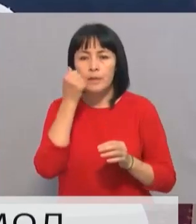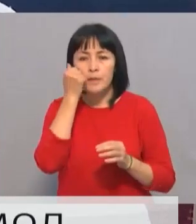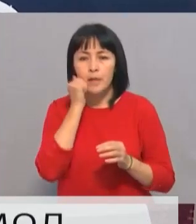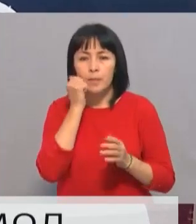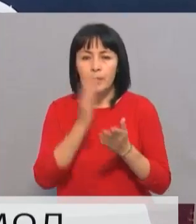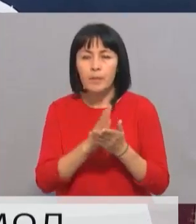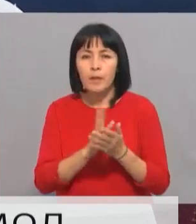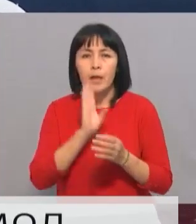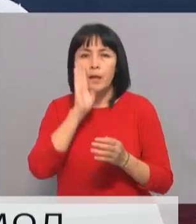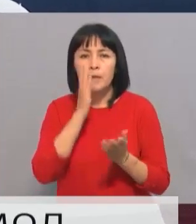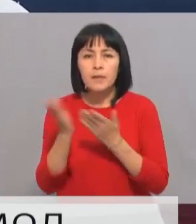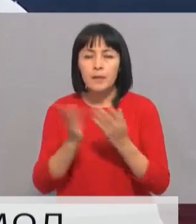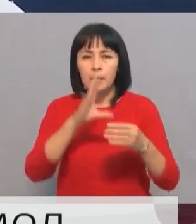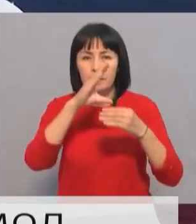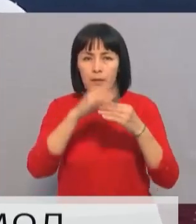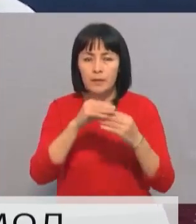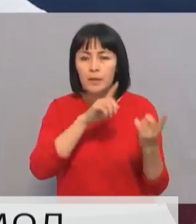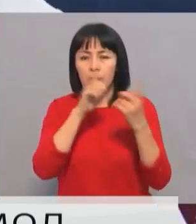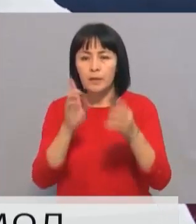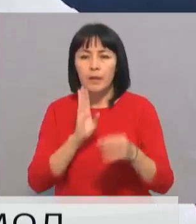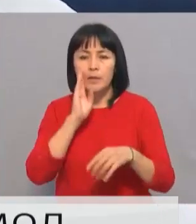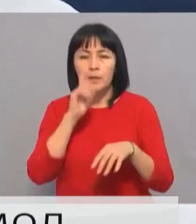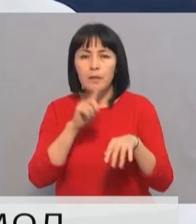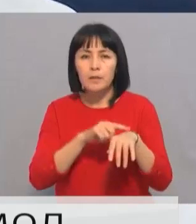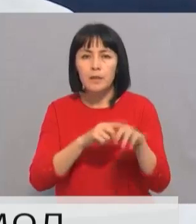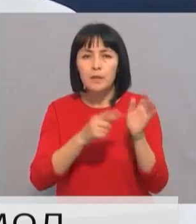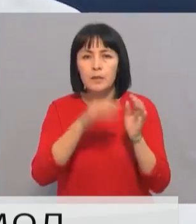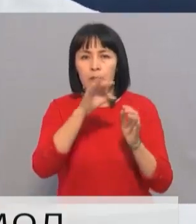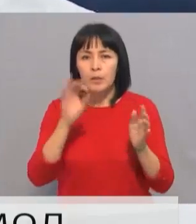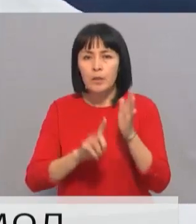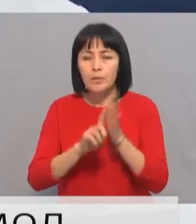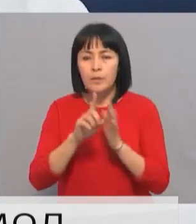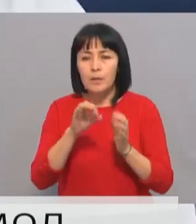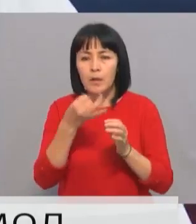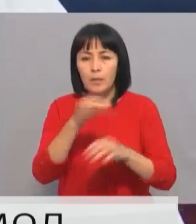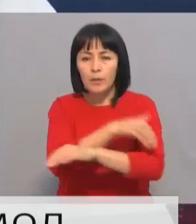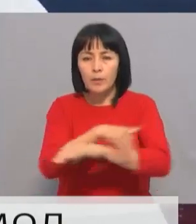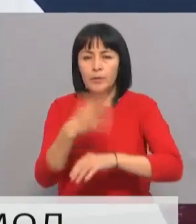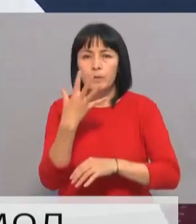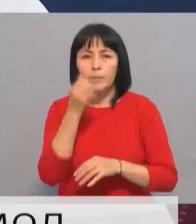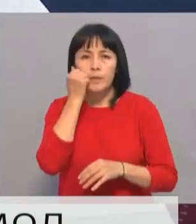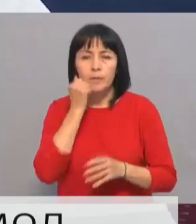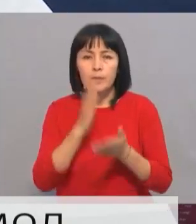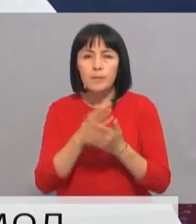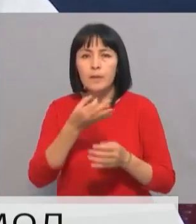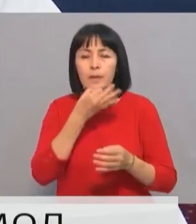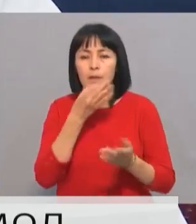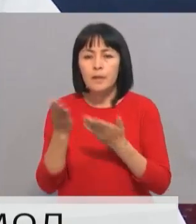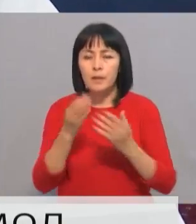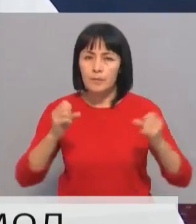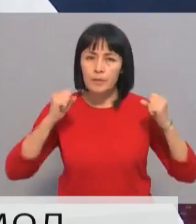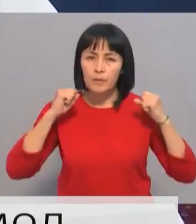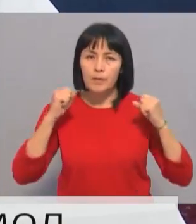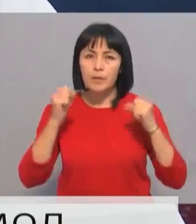кешке қайтады. Біз уақытпен есептеспейміз. Өйткені азан сағат 7-ден бастап, біз мен Абай көшесінен бір 5 апайымыз бар, ерте келіп өздері гимнастикасын